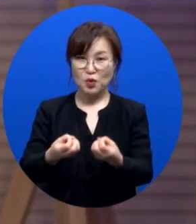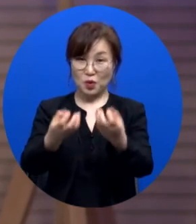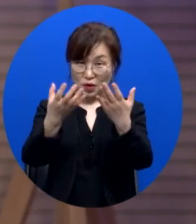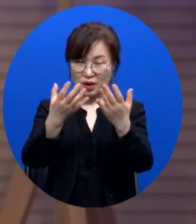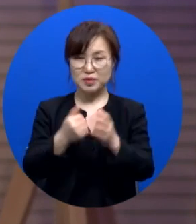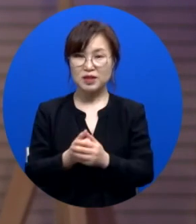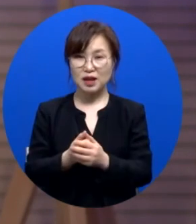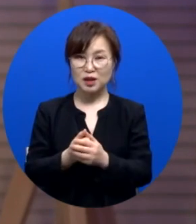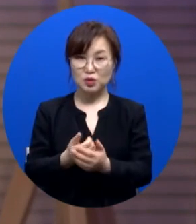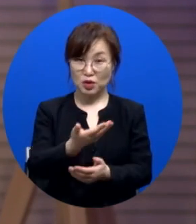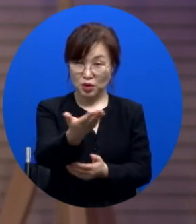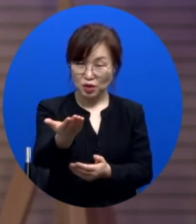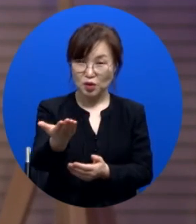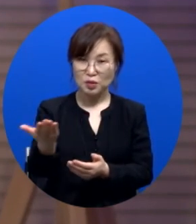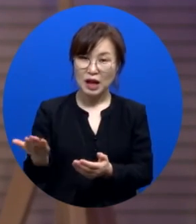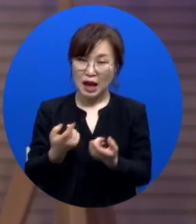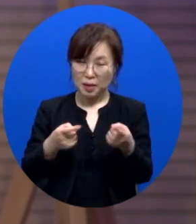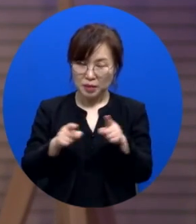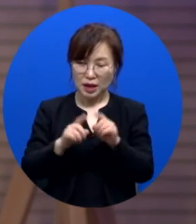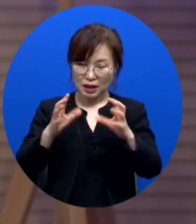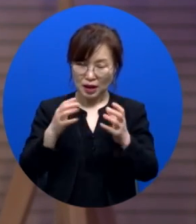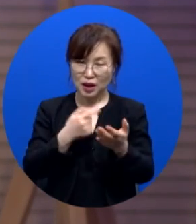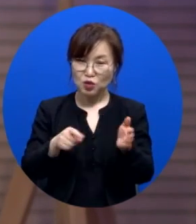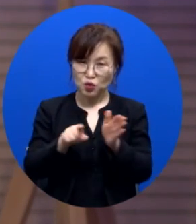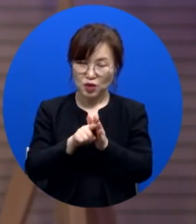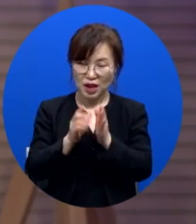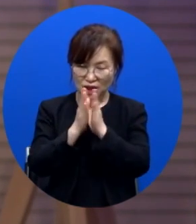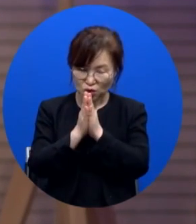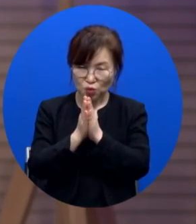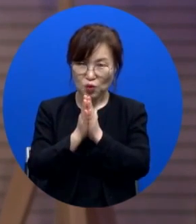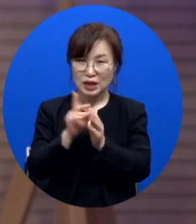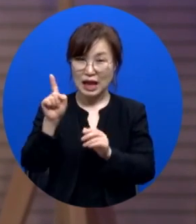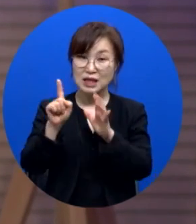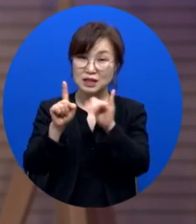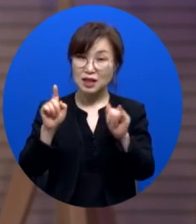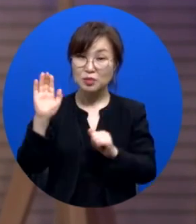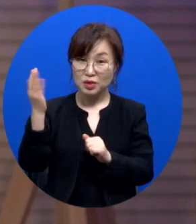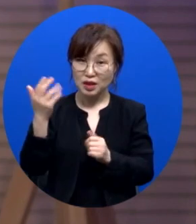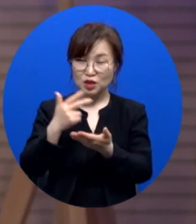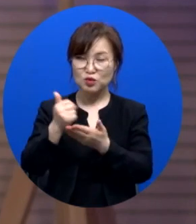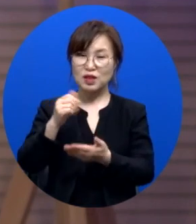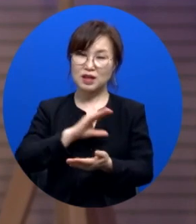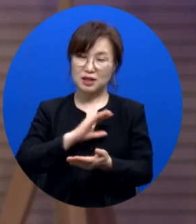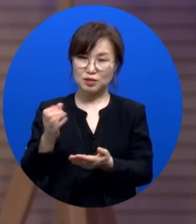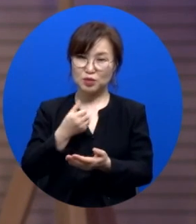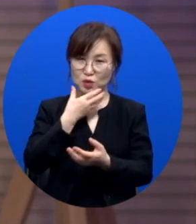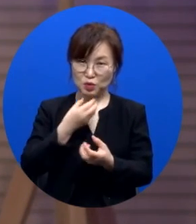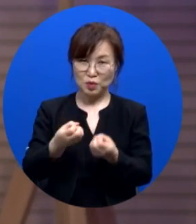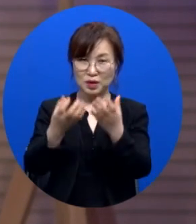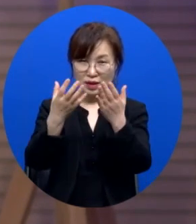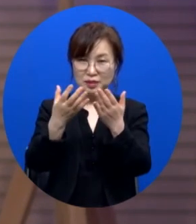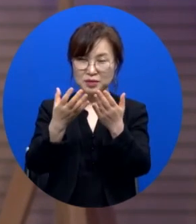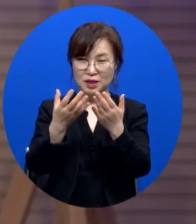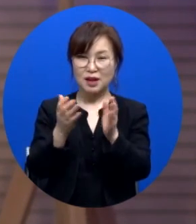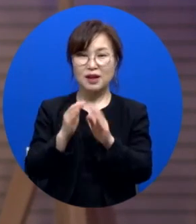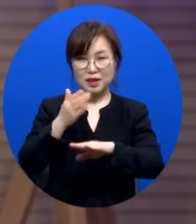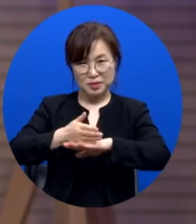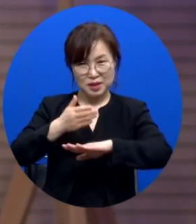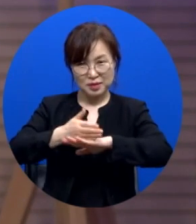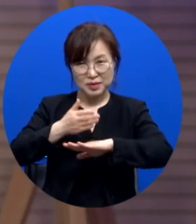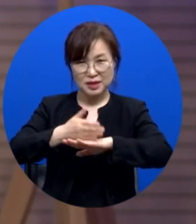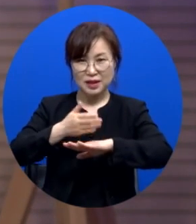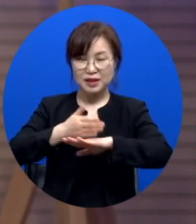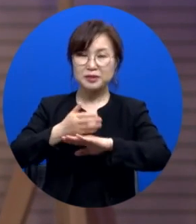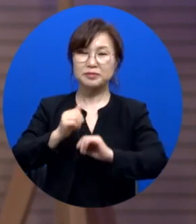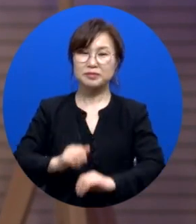좋아 여러분이 나라를 게 기도한 한 사람이 되시기를 주님의 이름으로 수 망합니다 감사합니다 cts